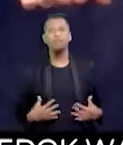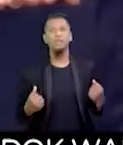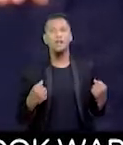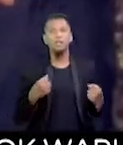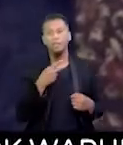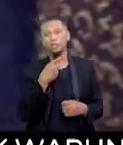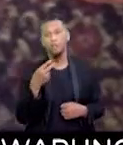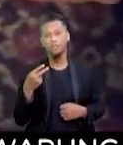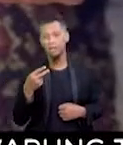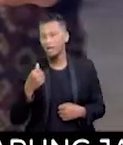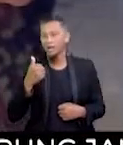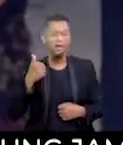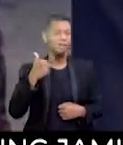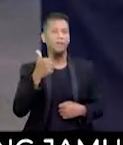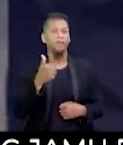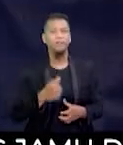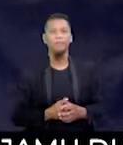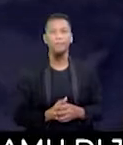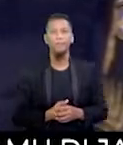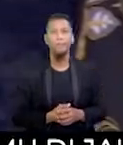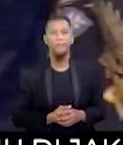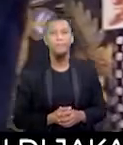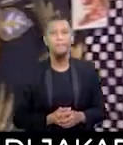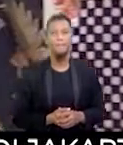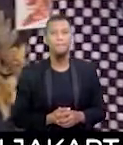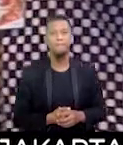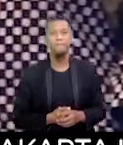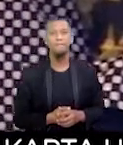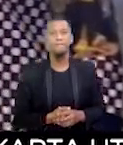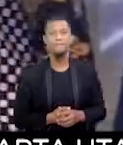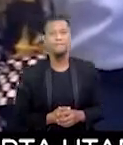sehat, Indonesia hebat. Dari Jakarta, Muharlin Ahmad, iNews melaporkan.